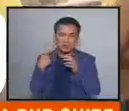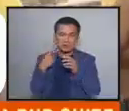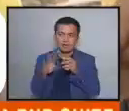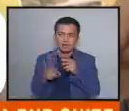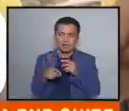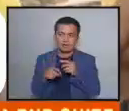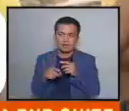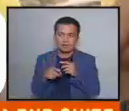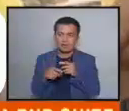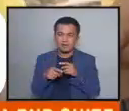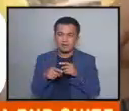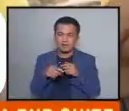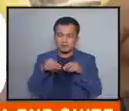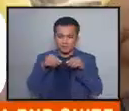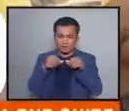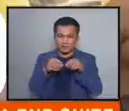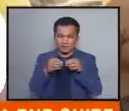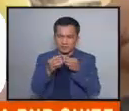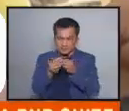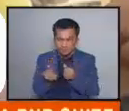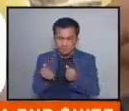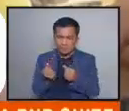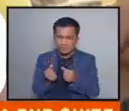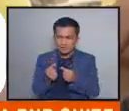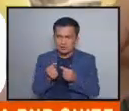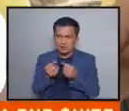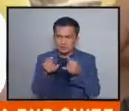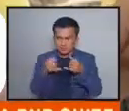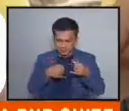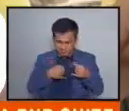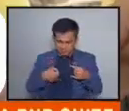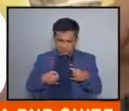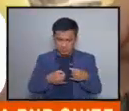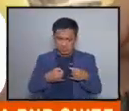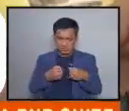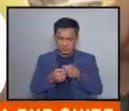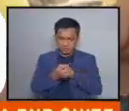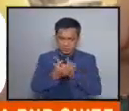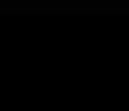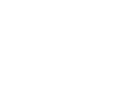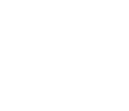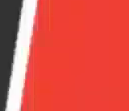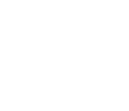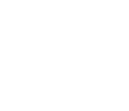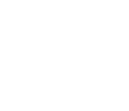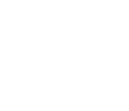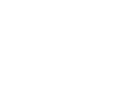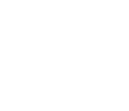medyo durog po. And then yung kanyang mismong bituka, talaga pong sabog siya, durog.